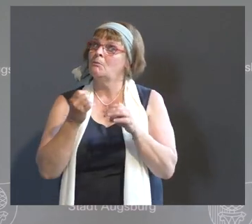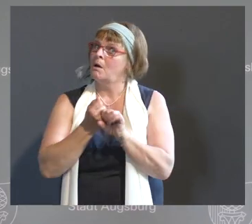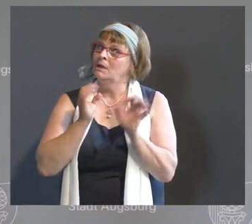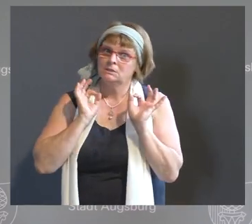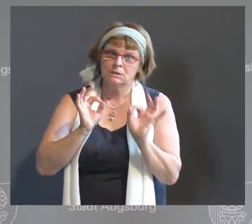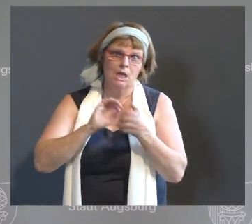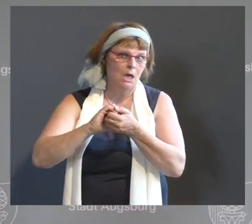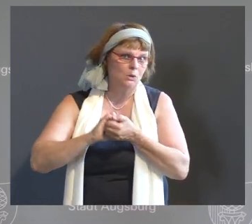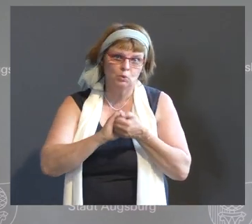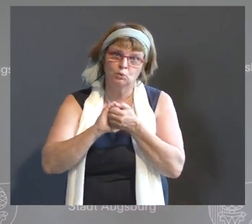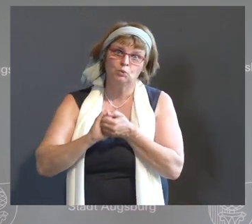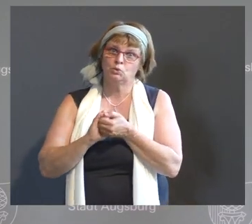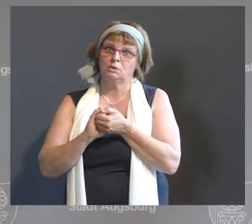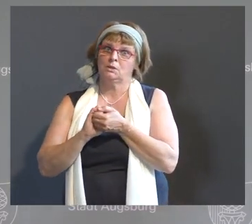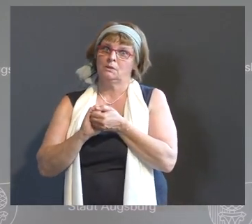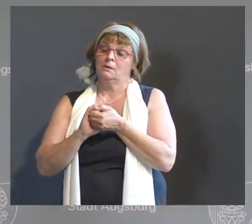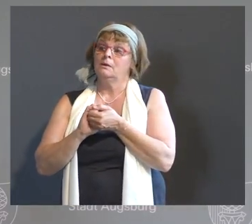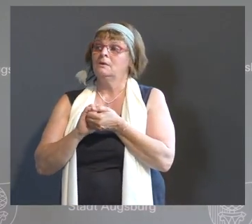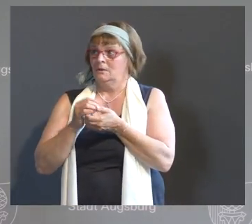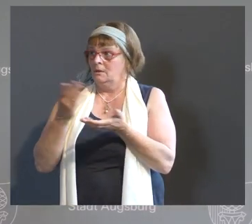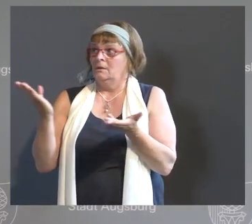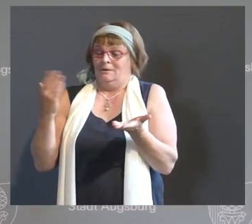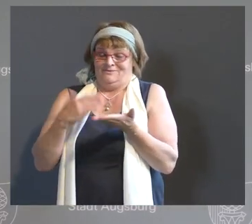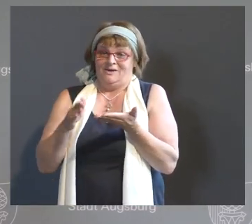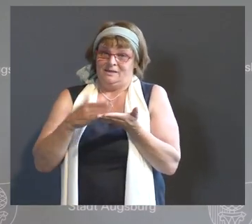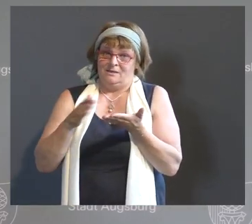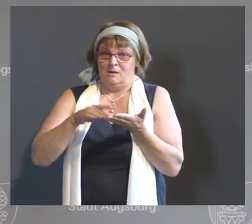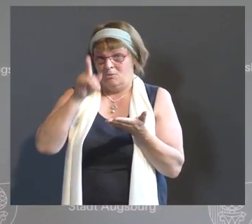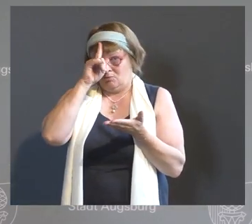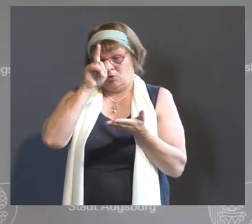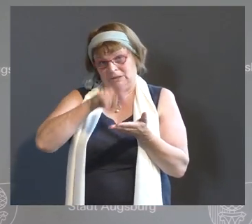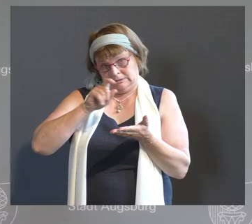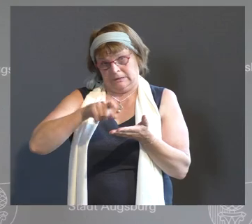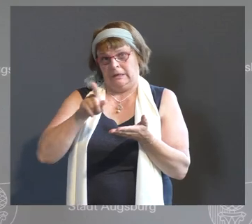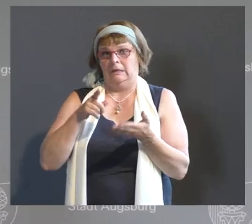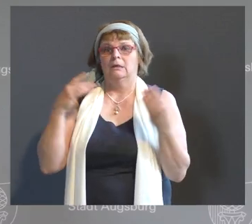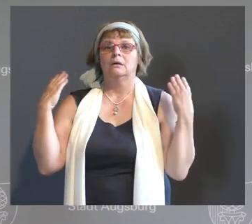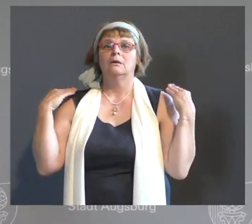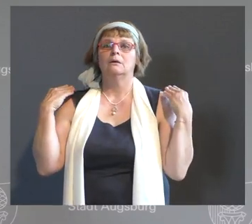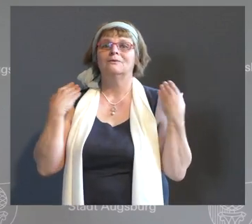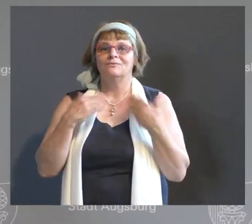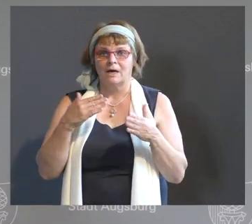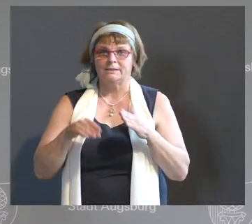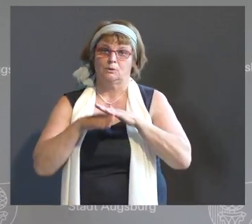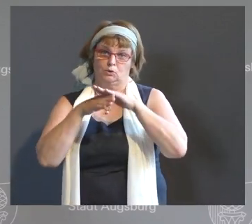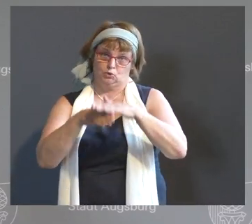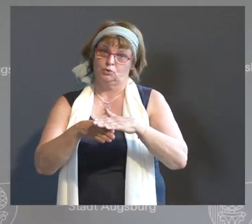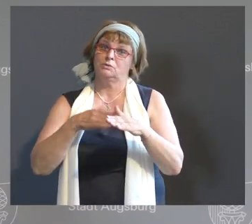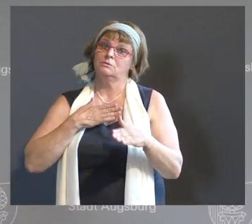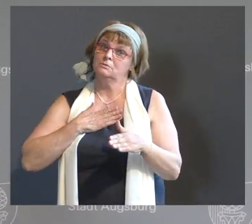wird die Stadt ihren Teil dazu beitragen, um hier auch weiterhin der Polizei den Rücken freizuhalten und zu unterstützen.